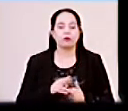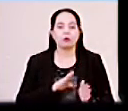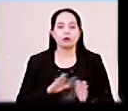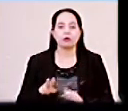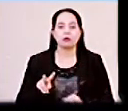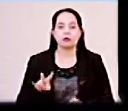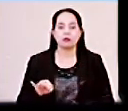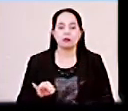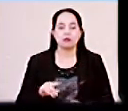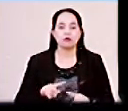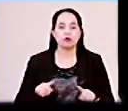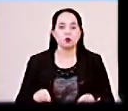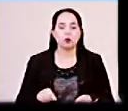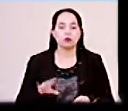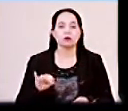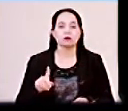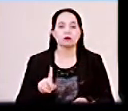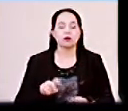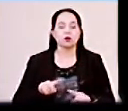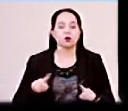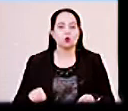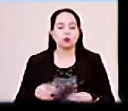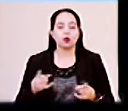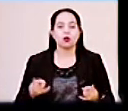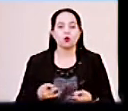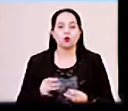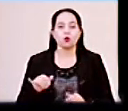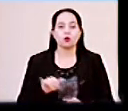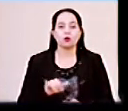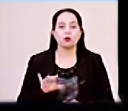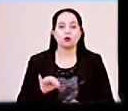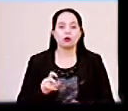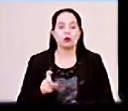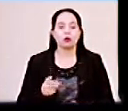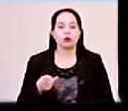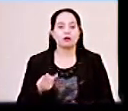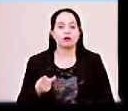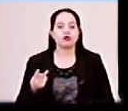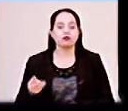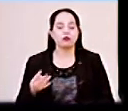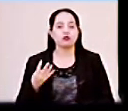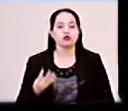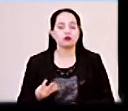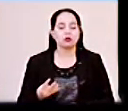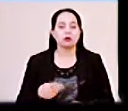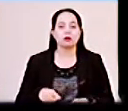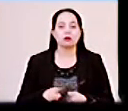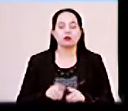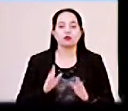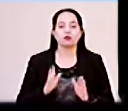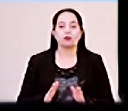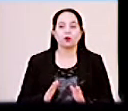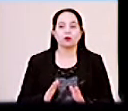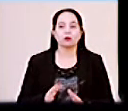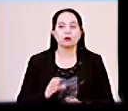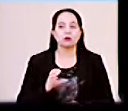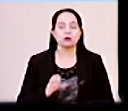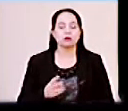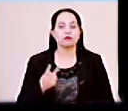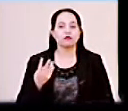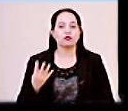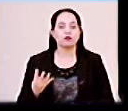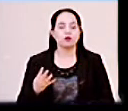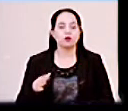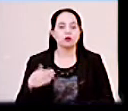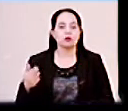показатели в скобках и за скобками, нужно умножить их. 2жды 2 – 4. Значит, будет c в